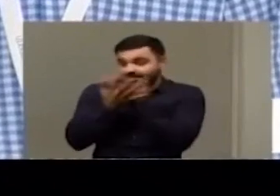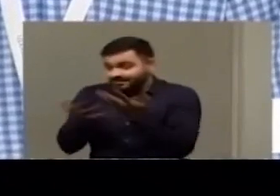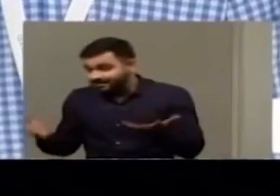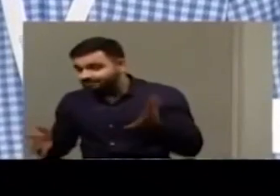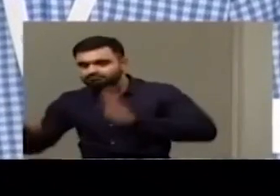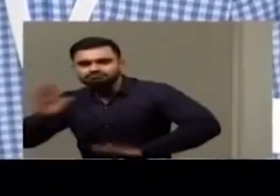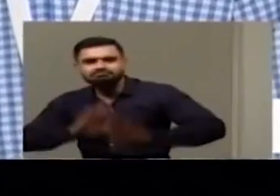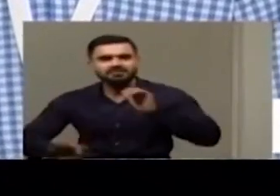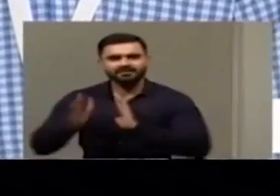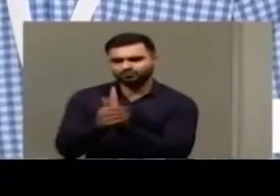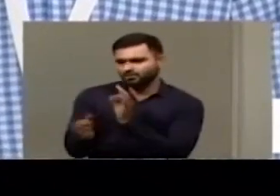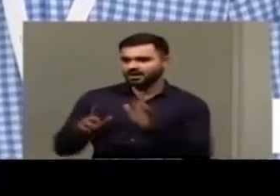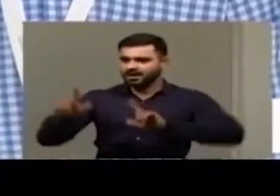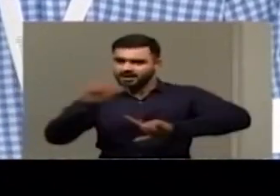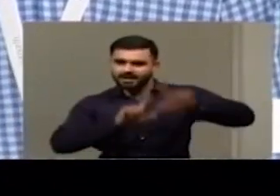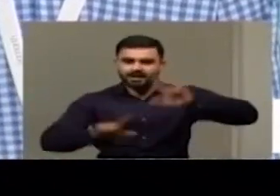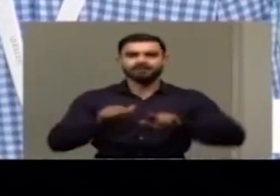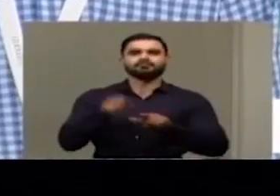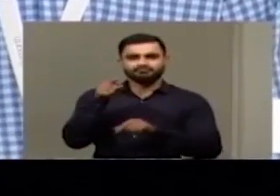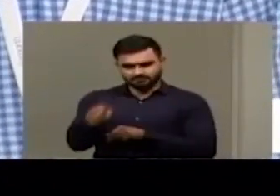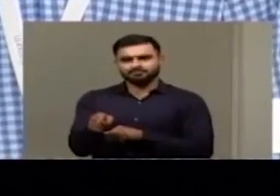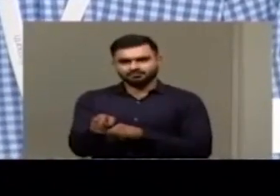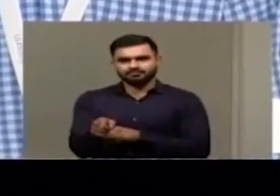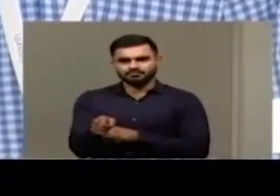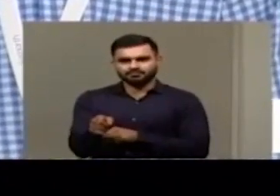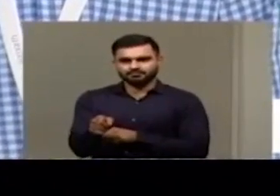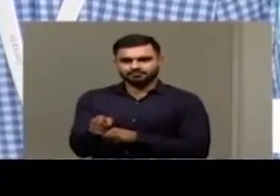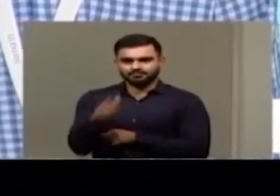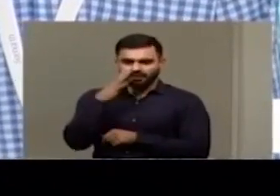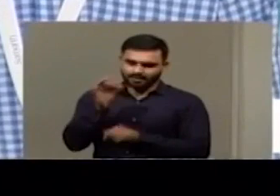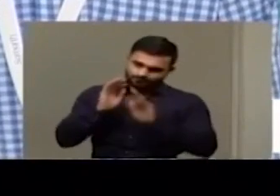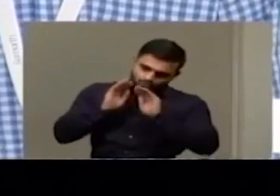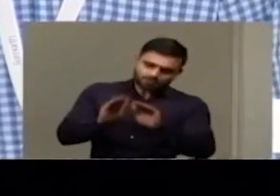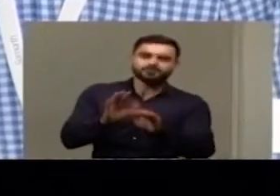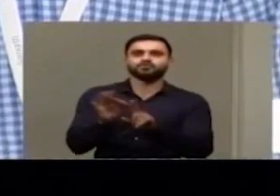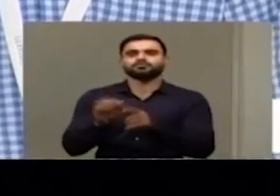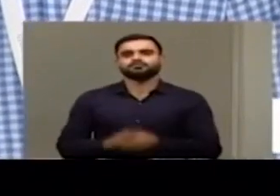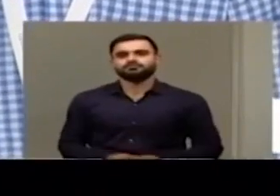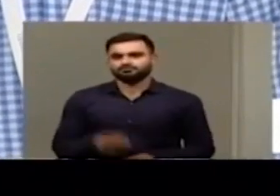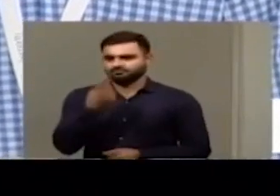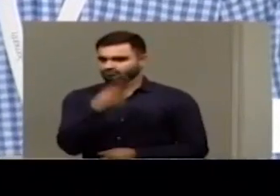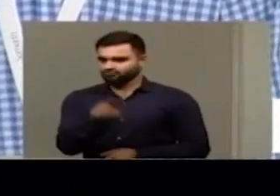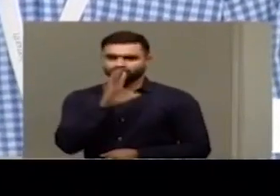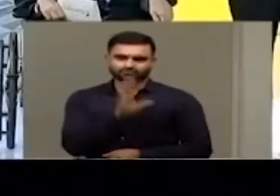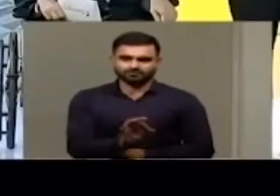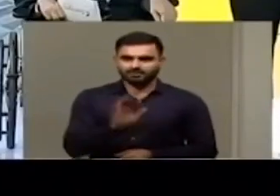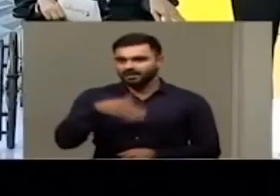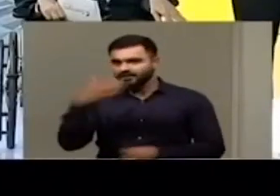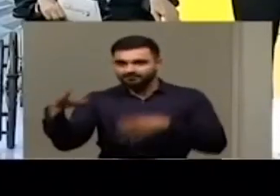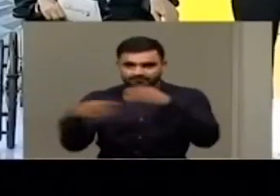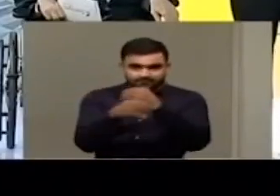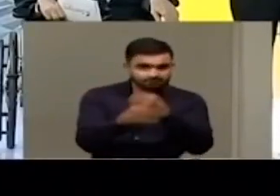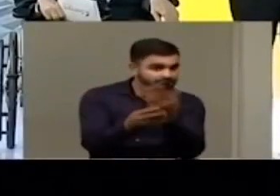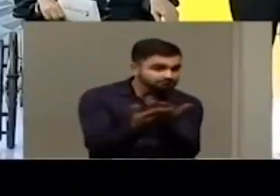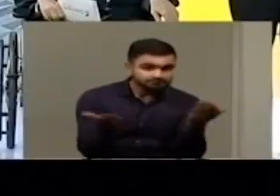इंस्ट्रूमेंटल आर्टिस्ट है, जो डायरेक्टर है, उसको भी बहुत सपोर्ट चाहिए होता है। जी बिल्कुल। और कोई कुछ ऐड